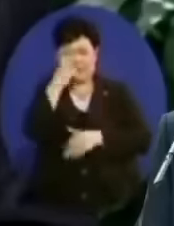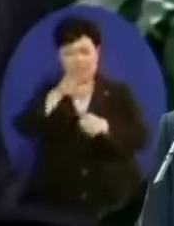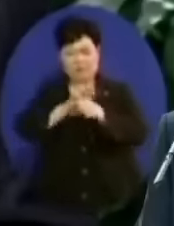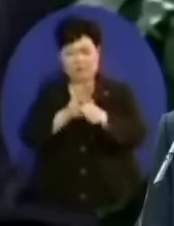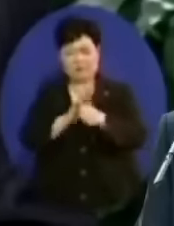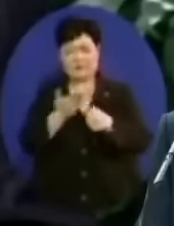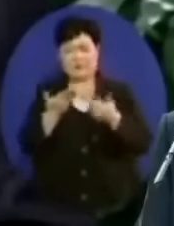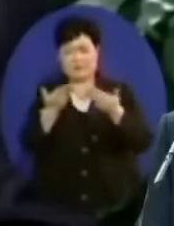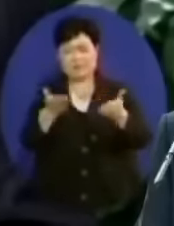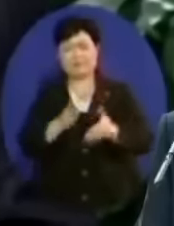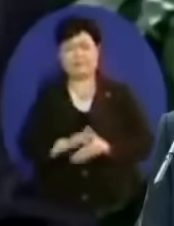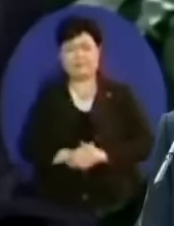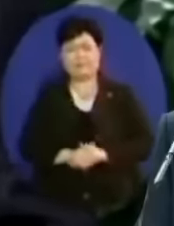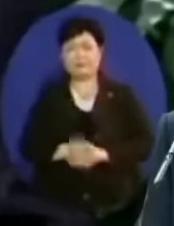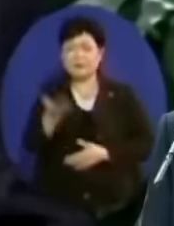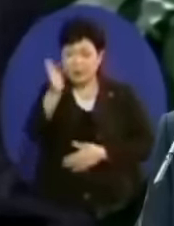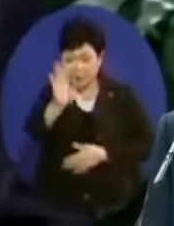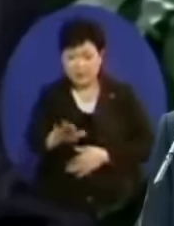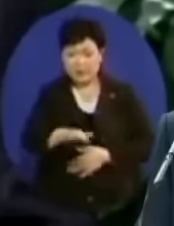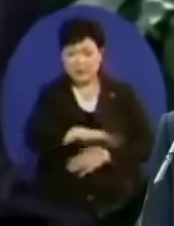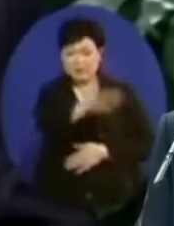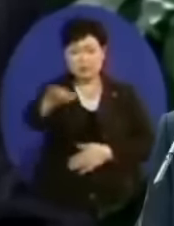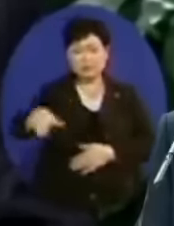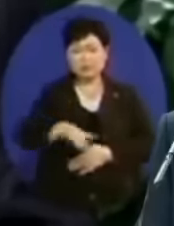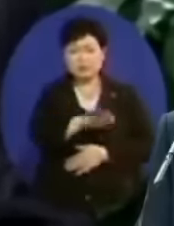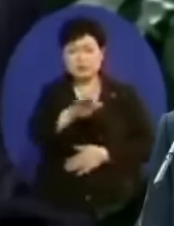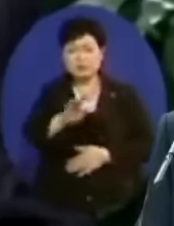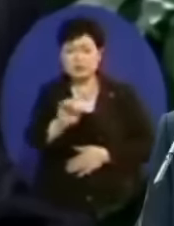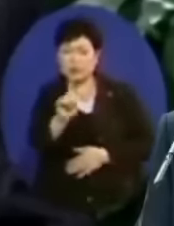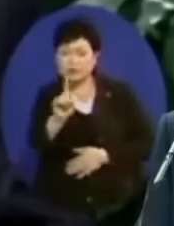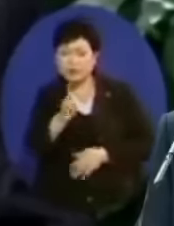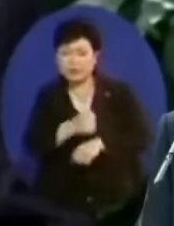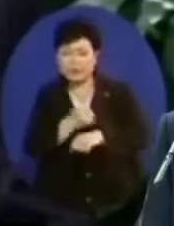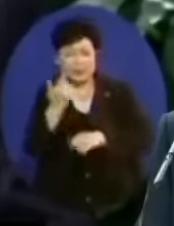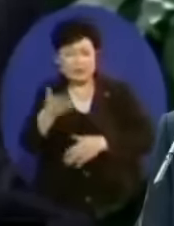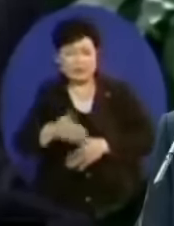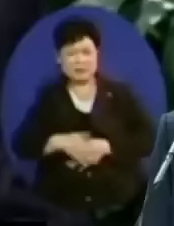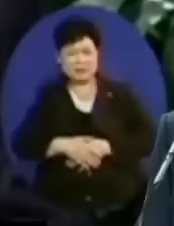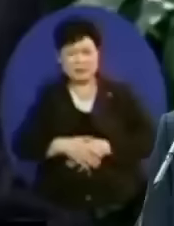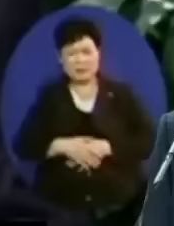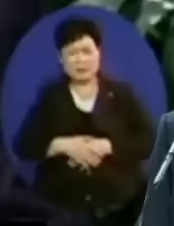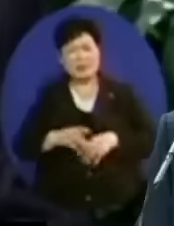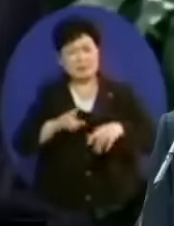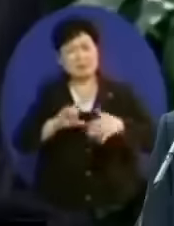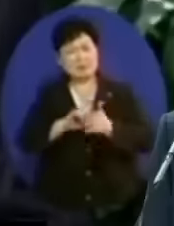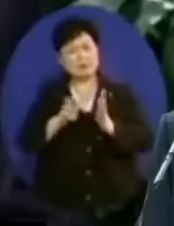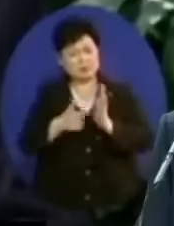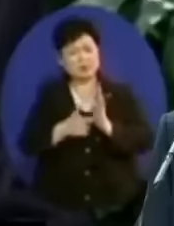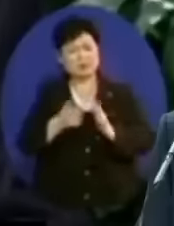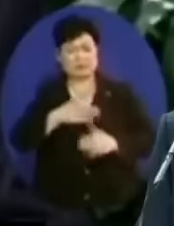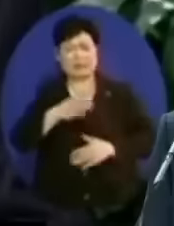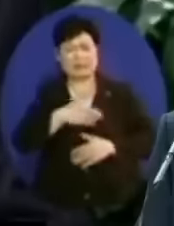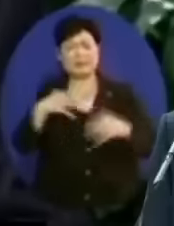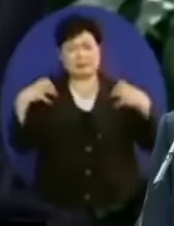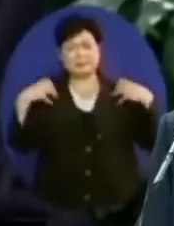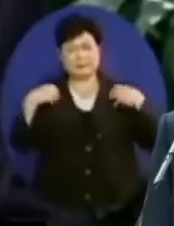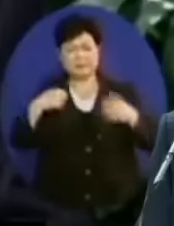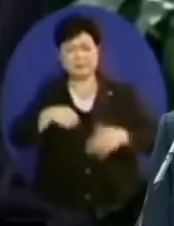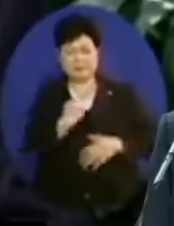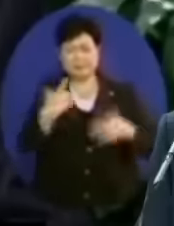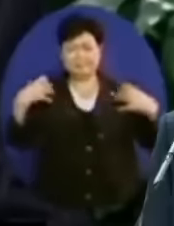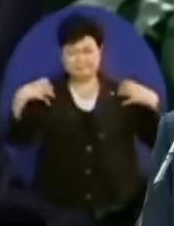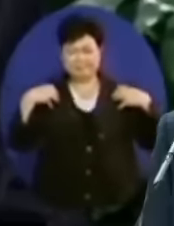것입니다. 그런데 우리는 그렇게 하지 않습니다. 어지간하면 전부 자기가 스스로